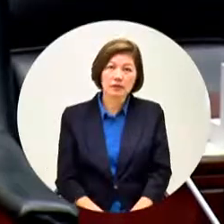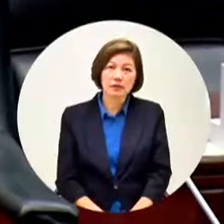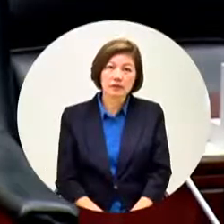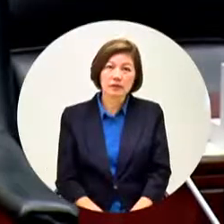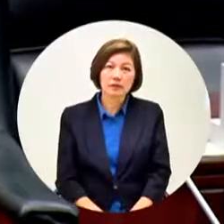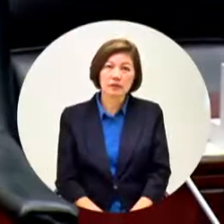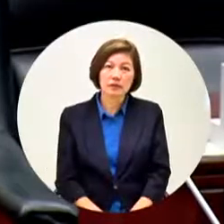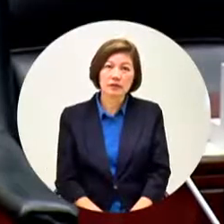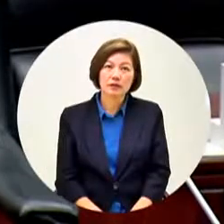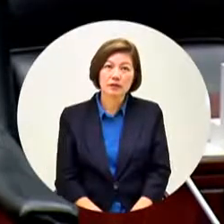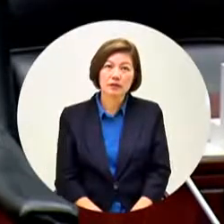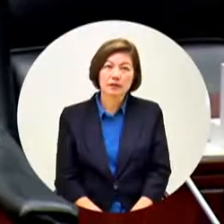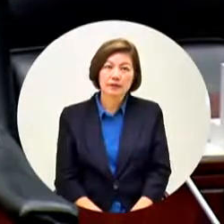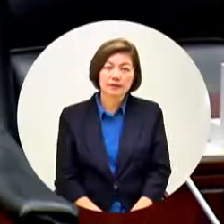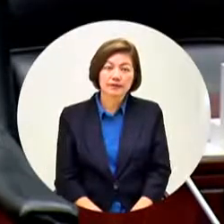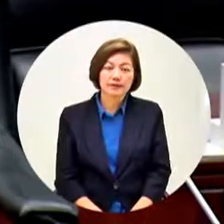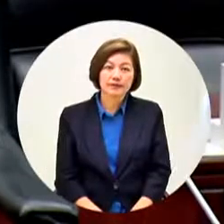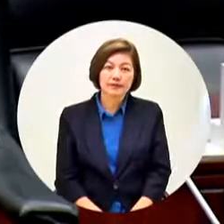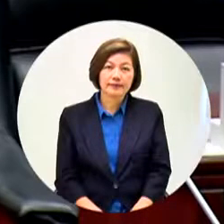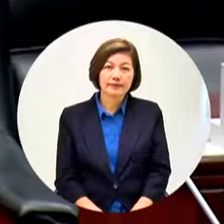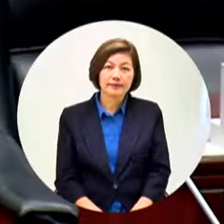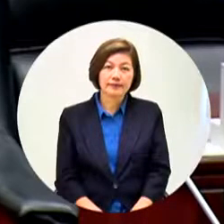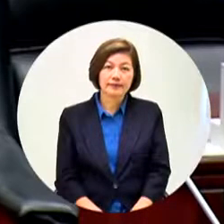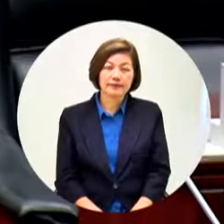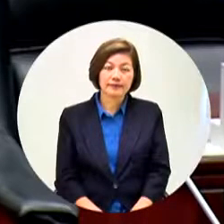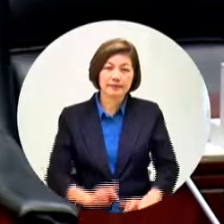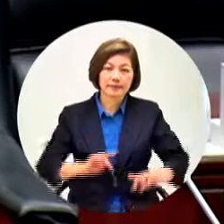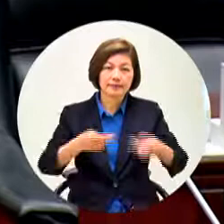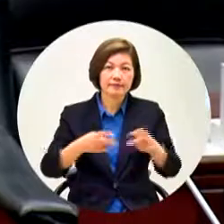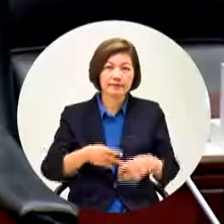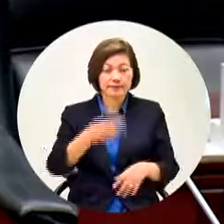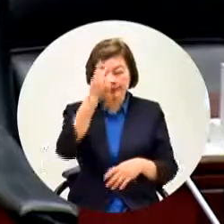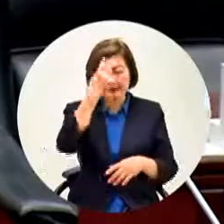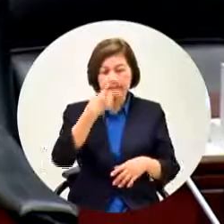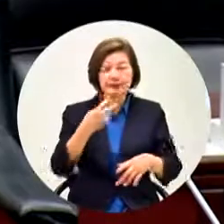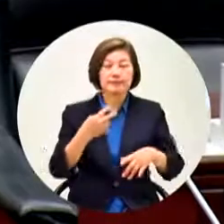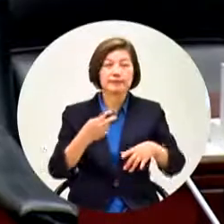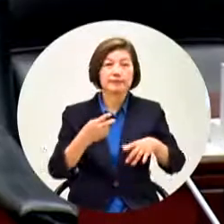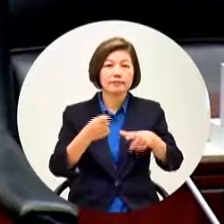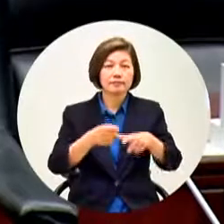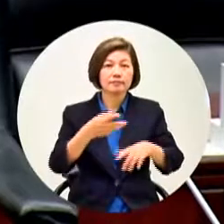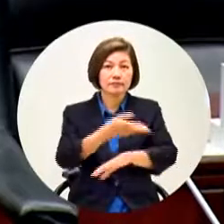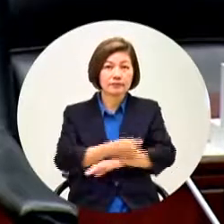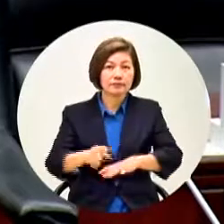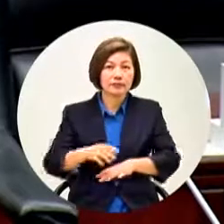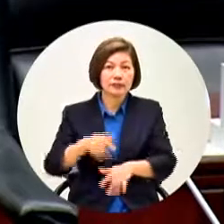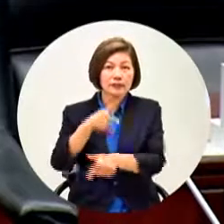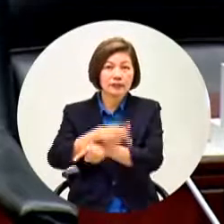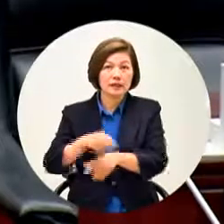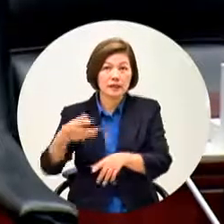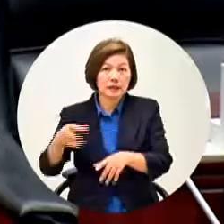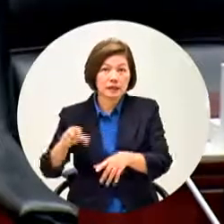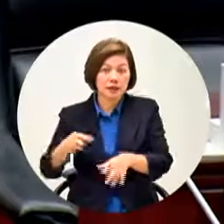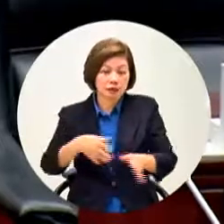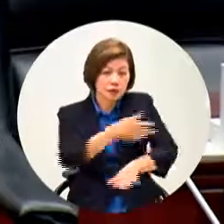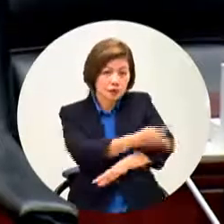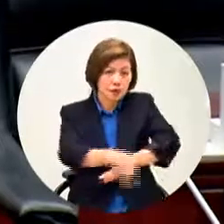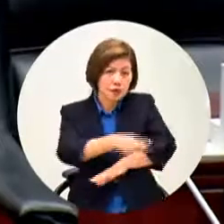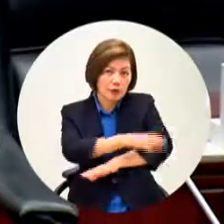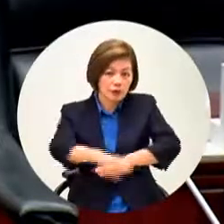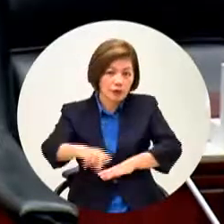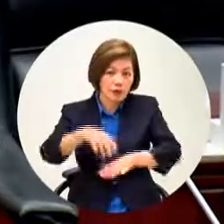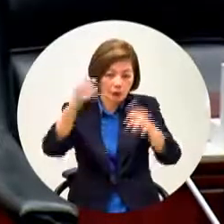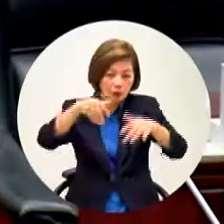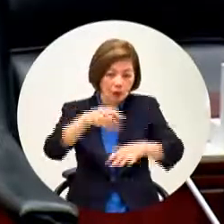是毋会改善讲做工船甲西仁沟水急的时阵，伊的排水会较紧，啊